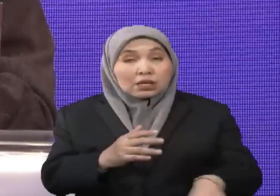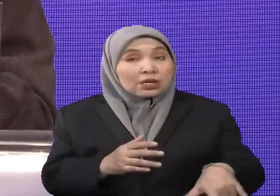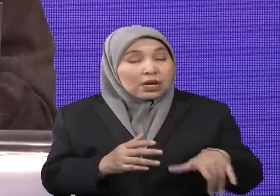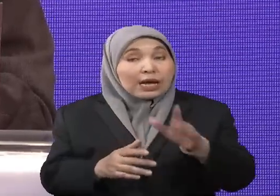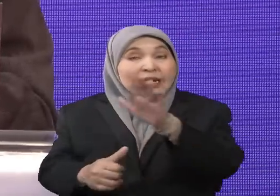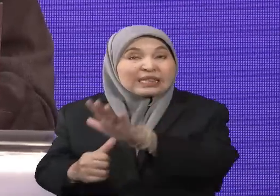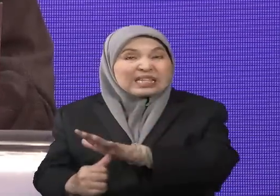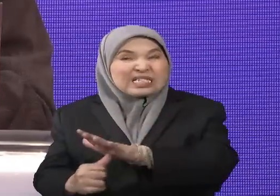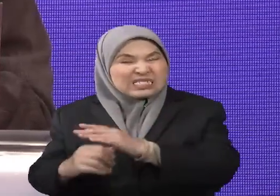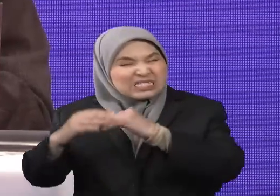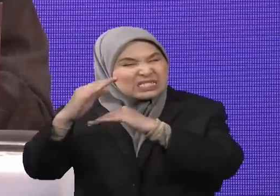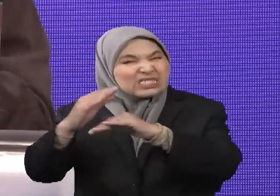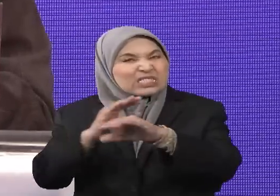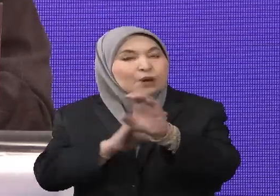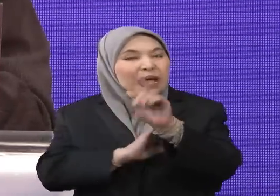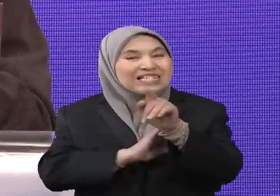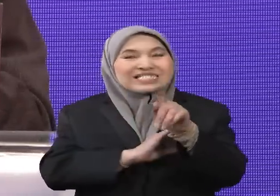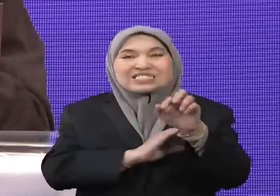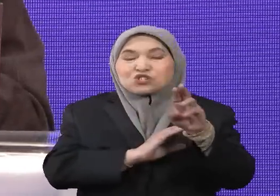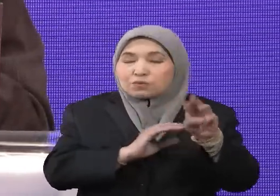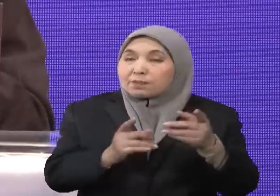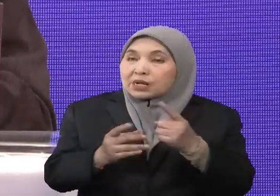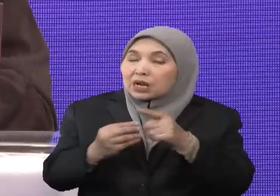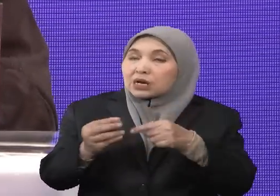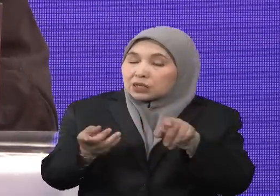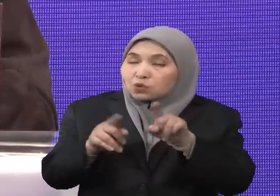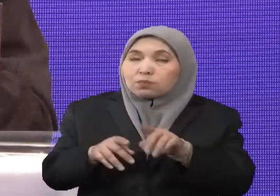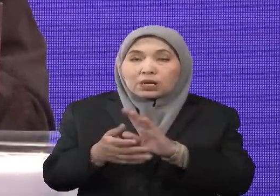tetapi bener tuh berlaku dan dalam